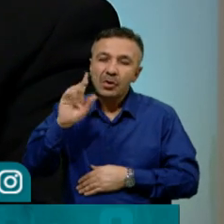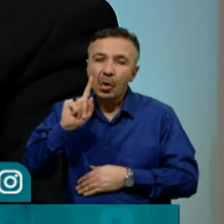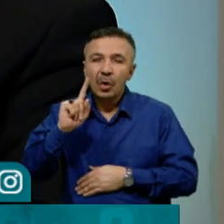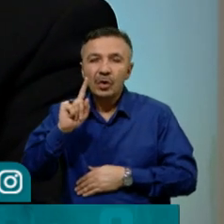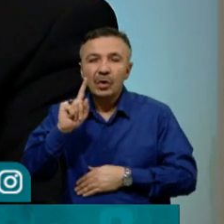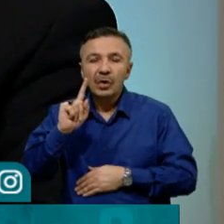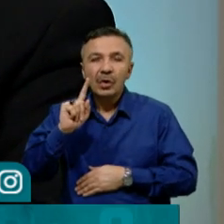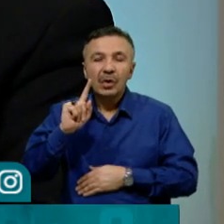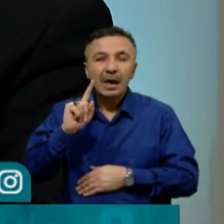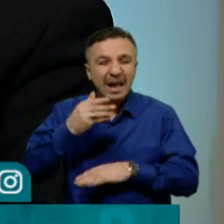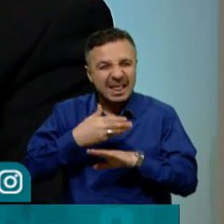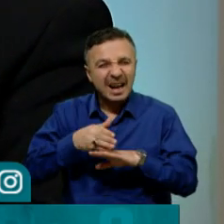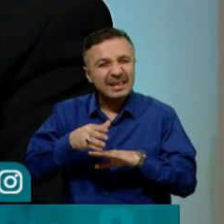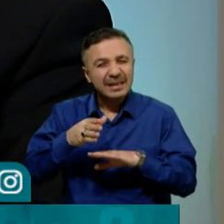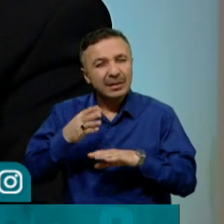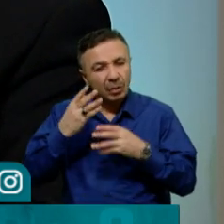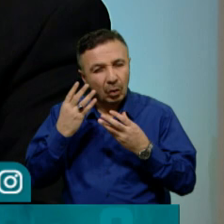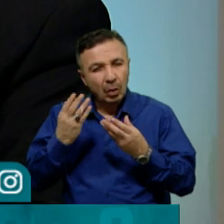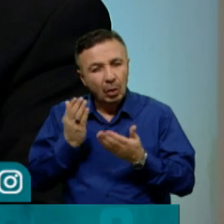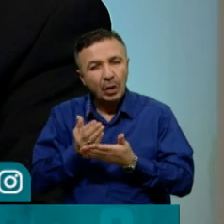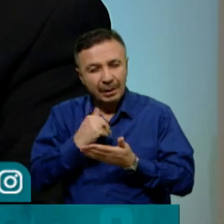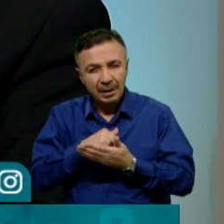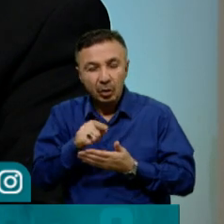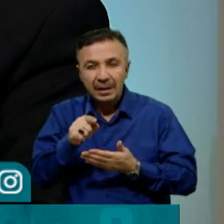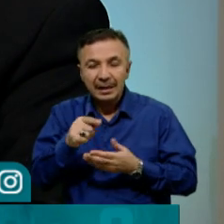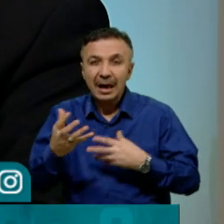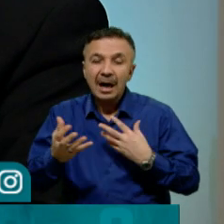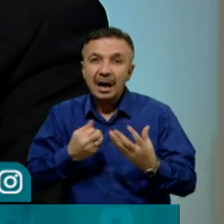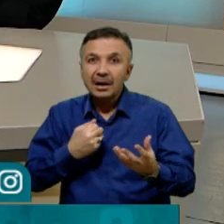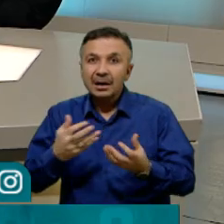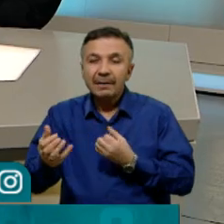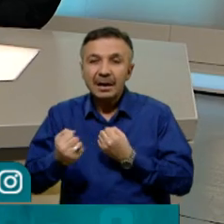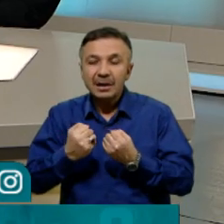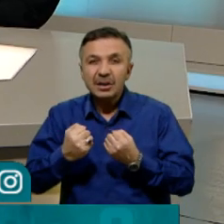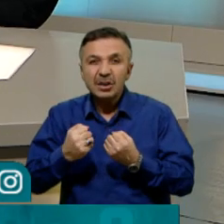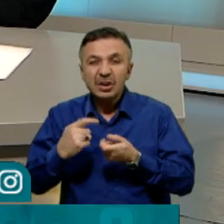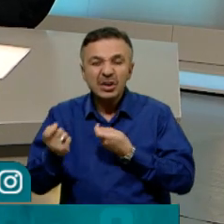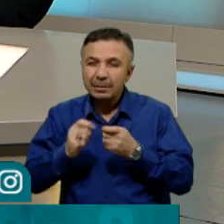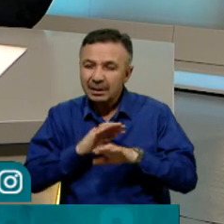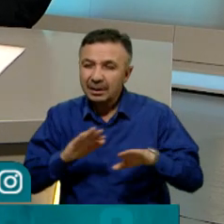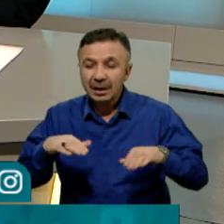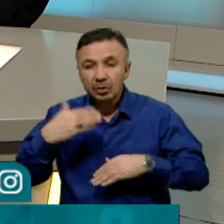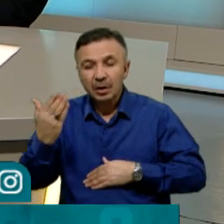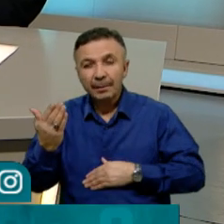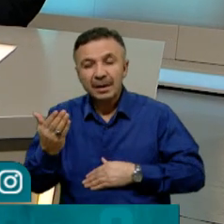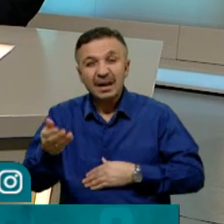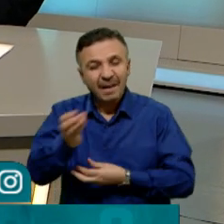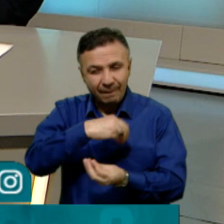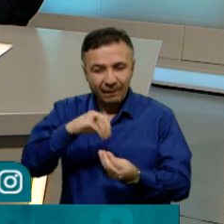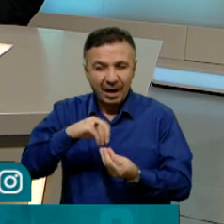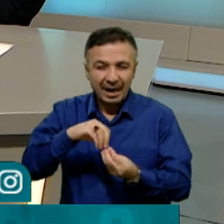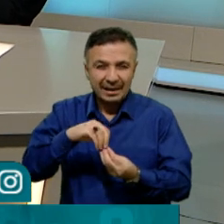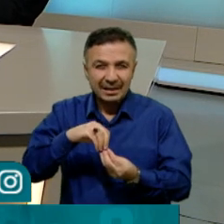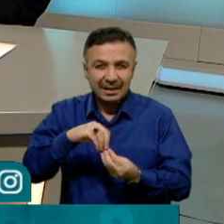bölebiliriz bu şekilde alışveriş işlemi tamamlandıktan sonra bir oran karşılığında bir